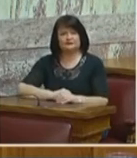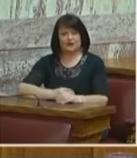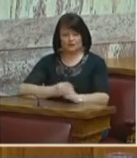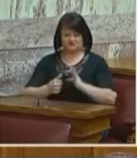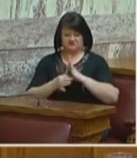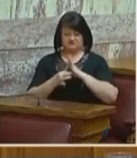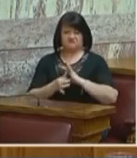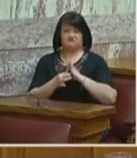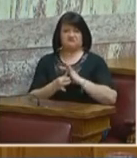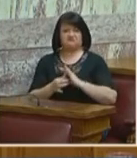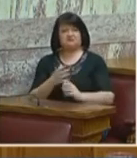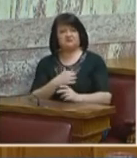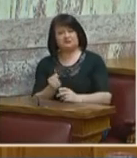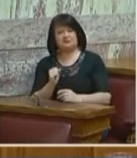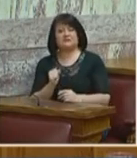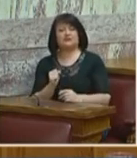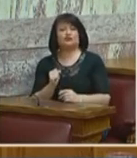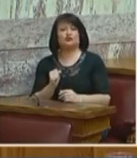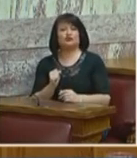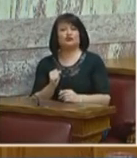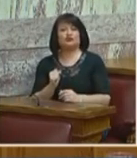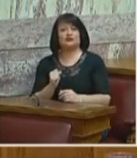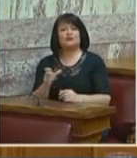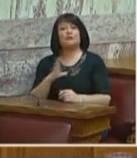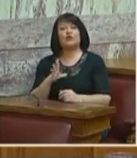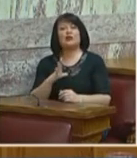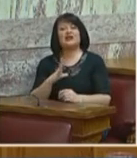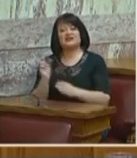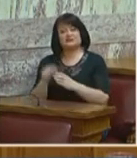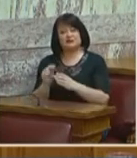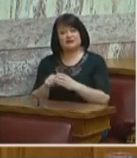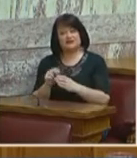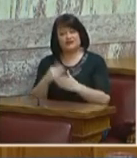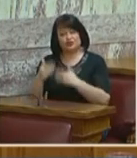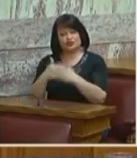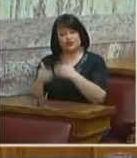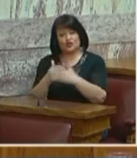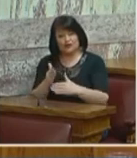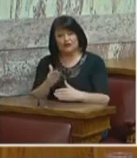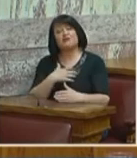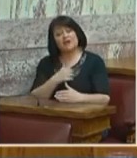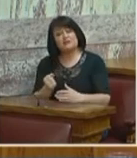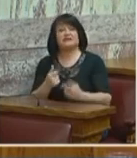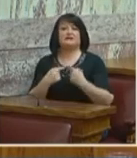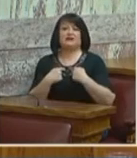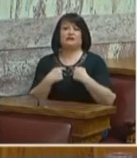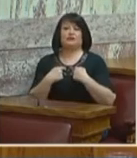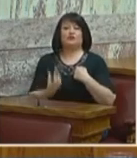η εμπιστοσύνη των πολιτών στο πρόσωπό μου, κυρίως όσων επί τόσα χρόνια βαδίσαμε κοινή ή παράλληλη